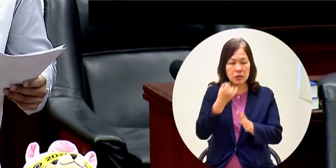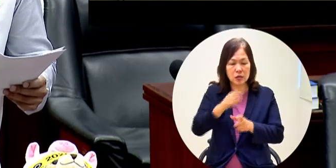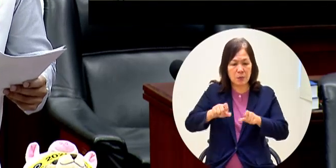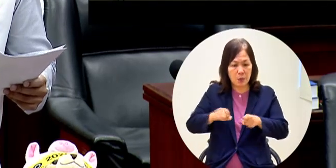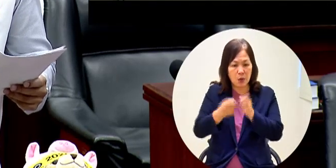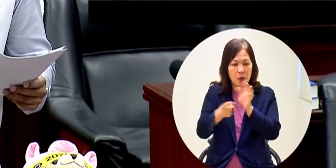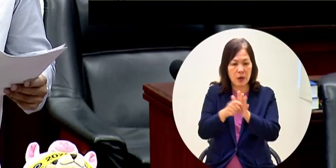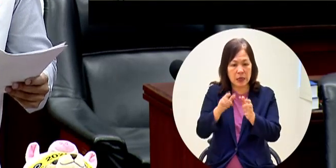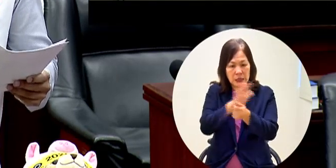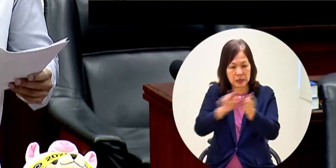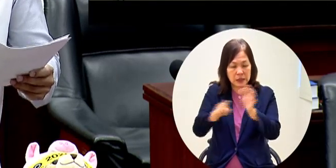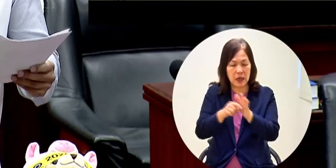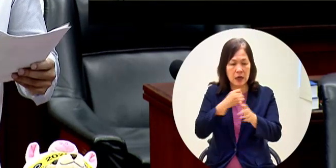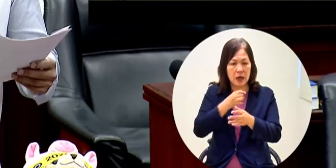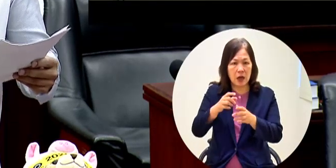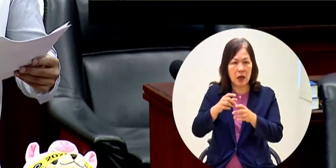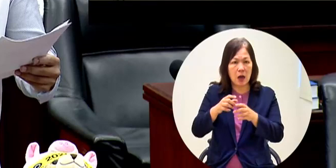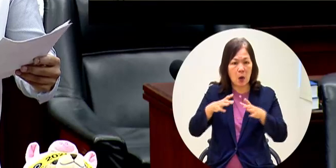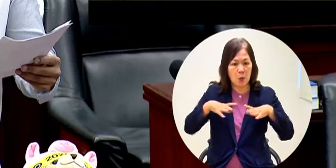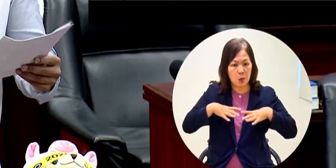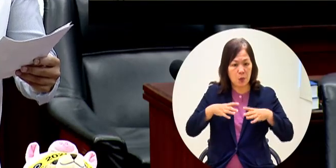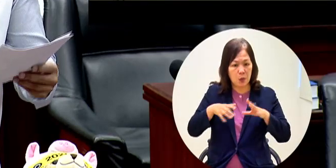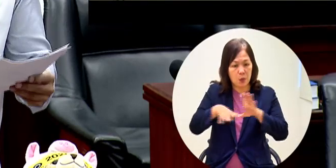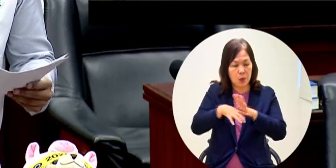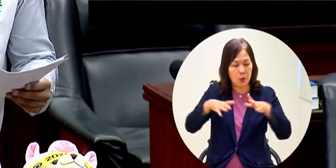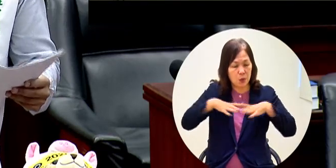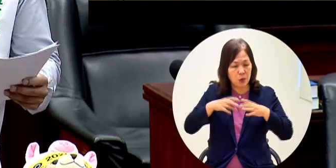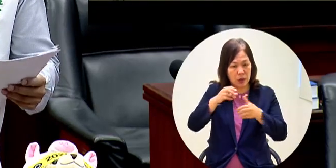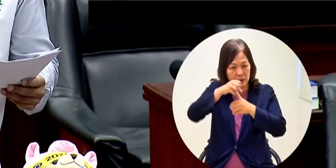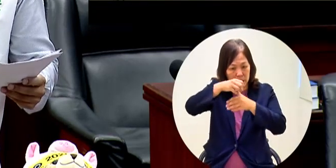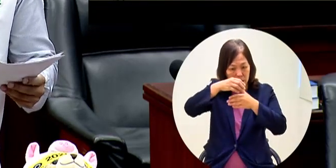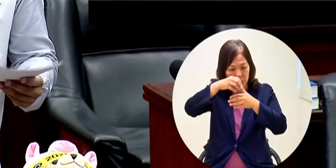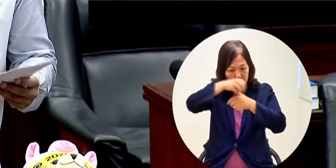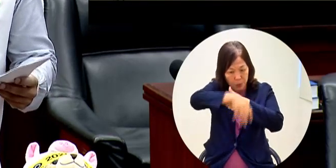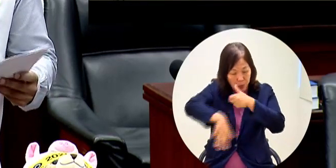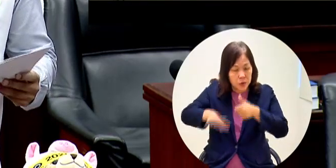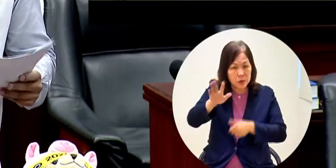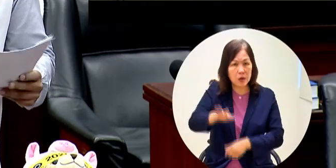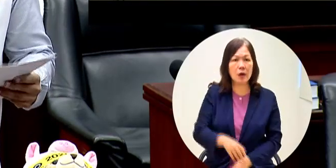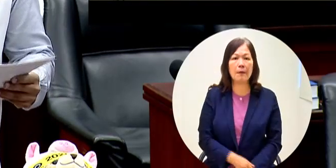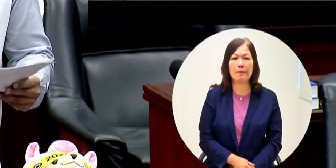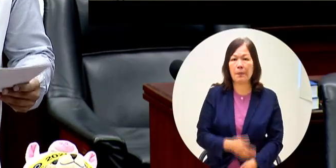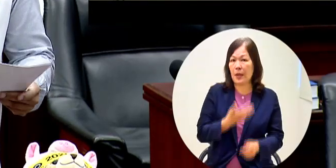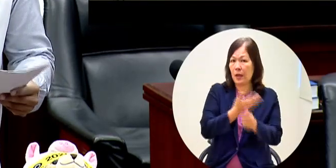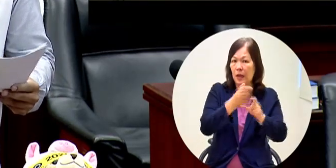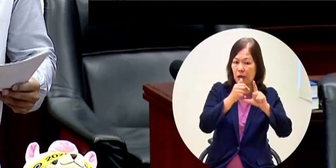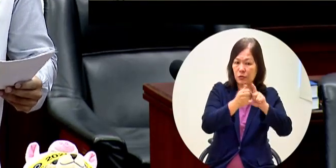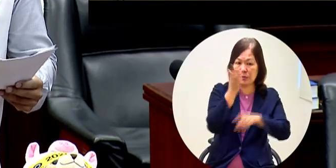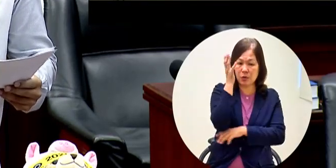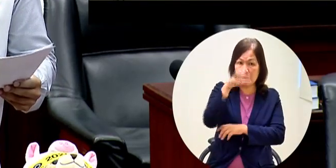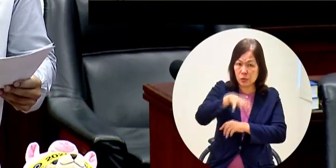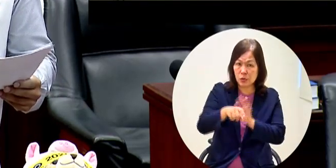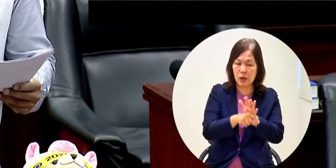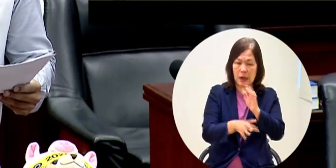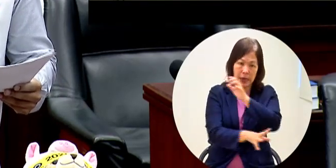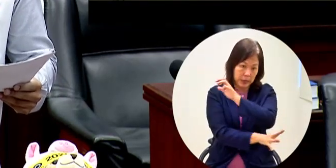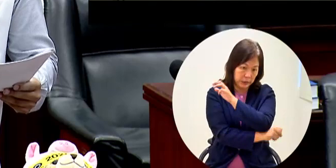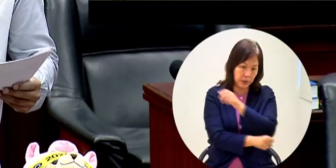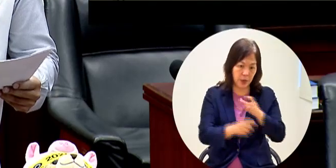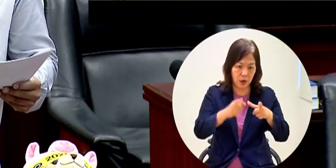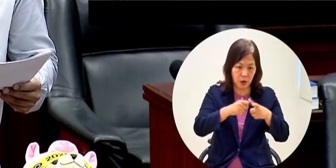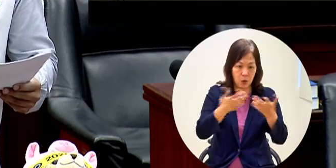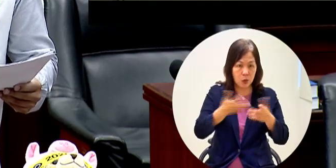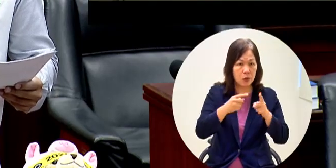制？市长，你是不是破坏文官体制啊？你予咱区公所遮基层的遮公务人